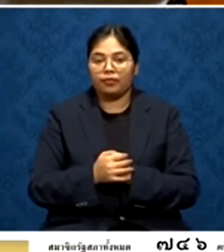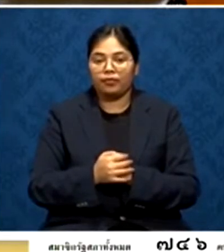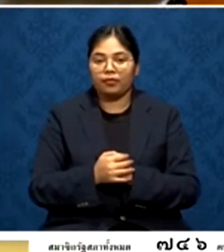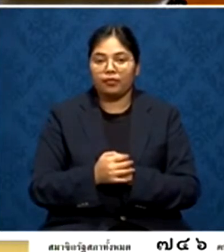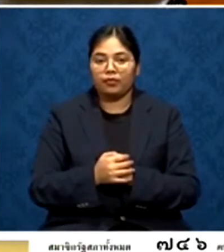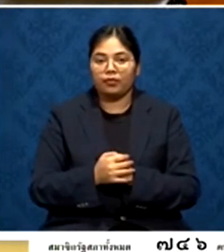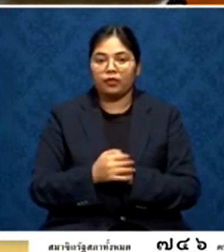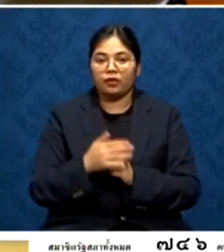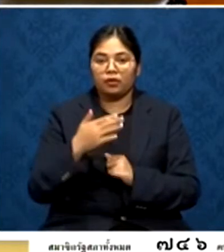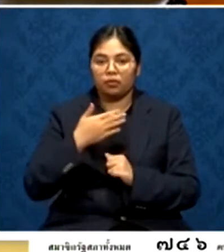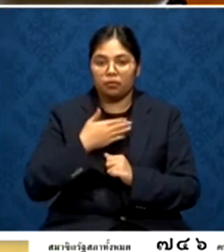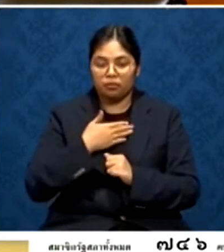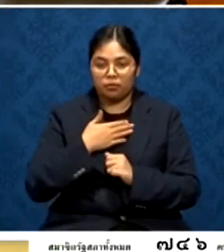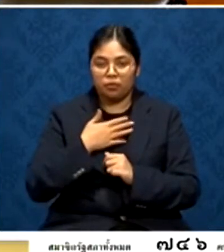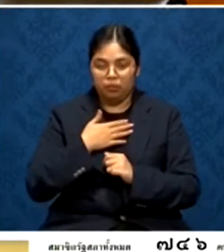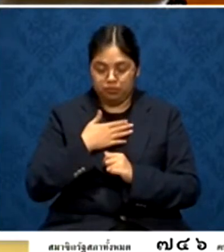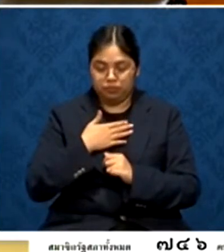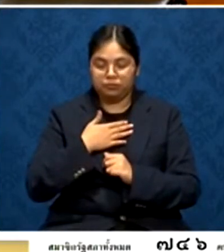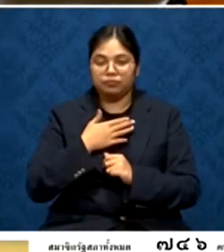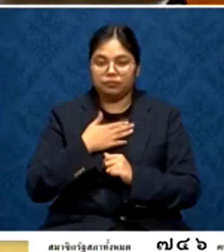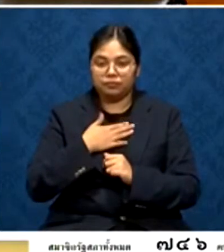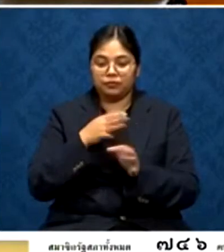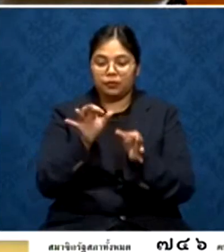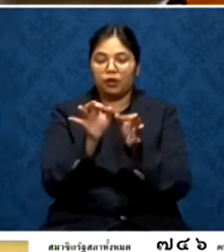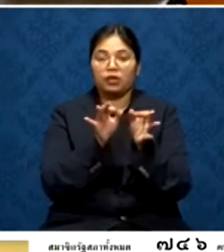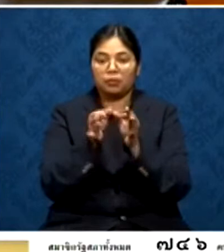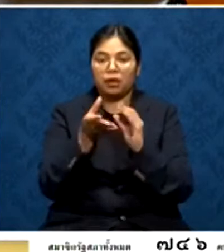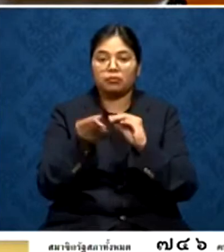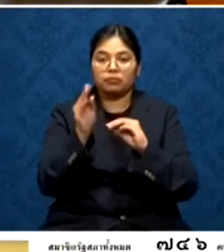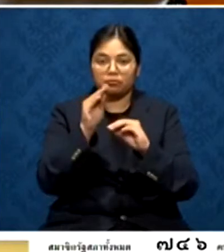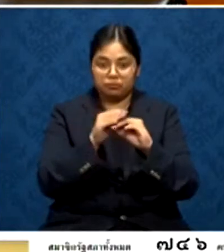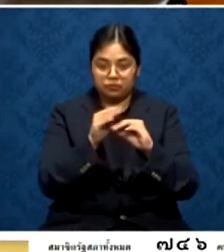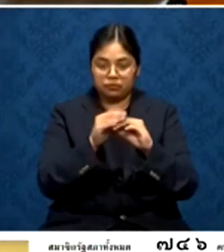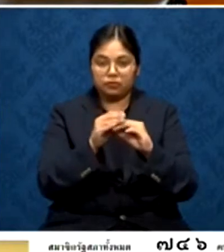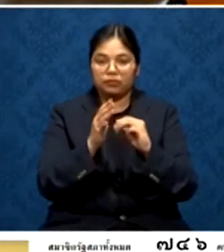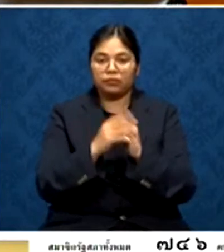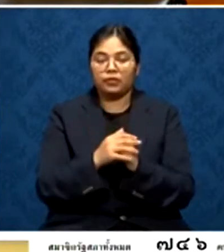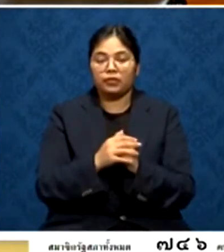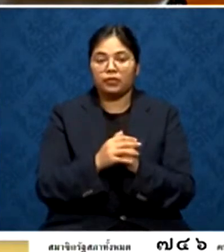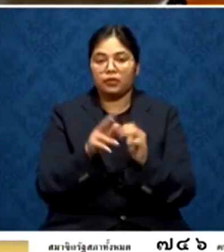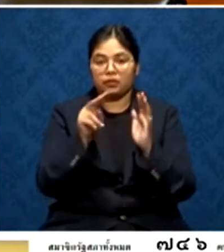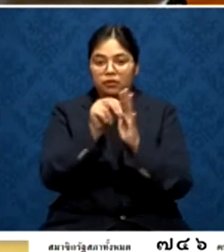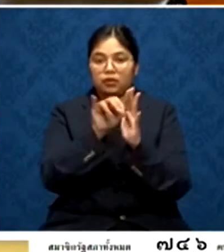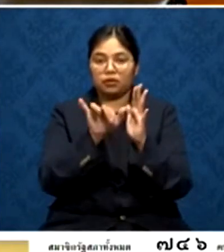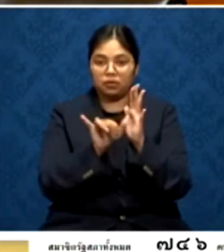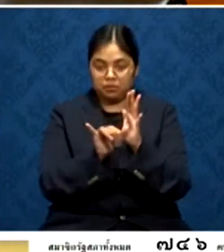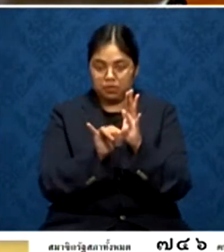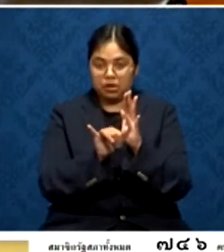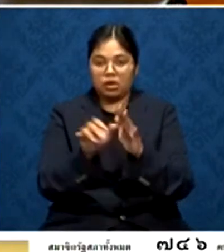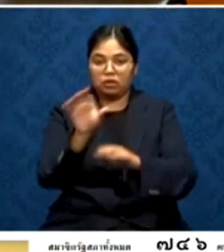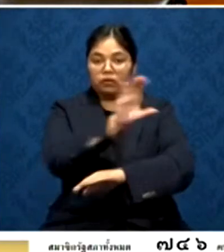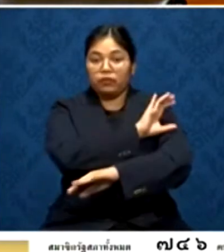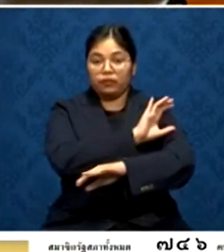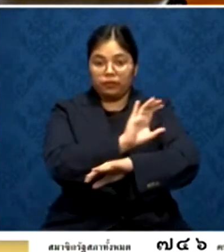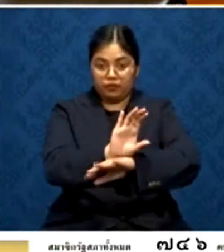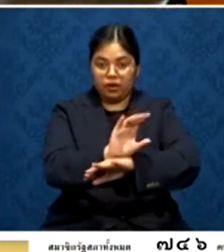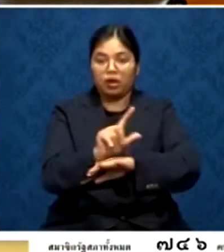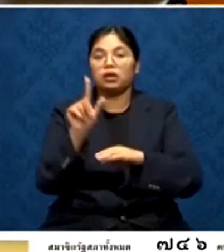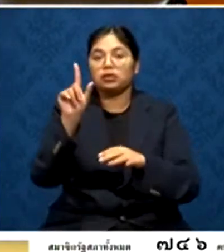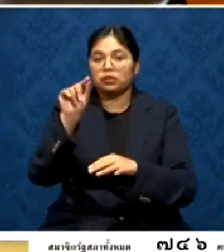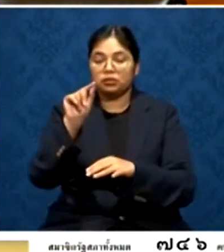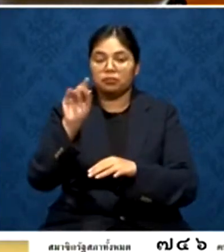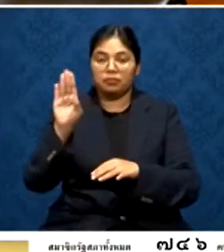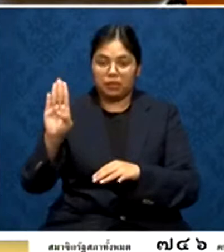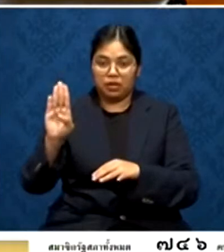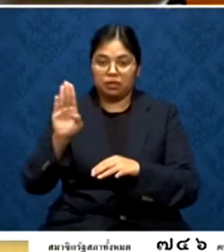ผมขอเนี่ยท่านประธานเพื่อชี้แจงเพิ่มเติมเกี่ยวกับนโยบายรถไฟฟ้า20บาทตลอดสายเ